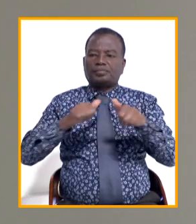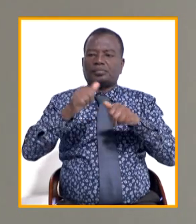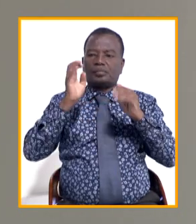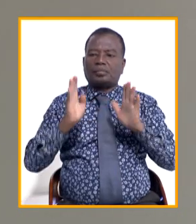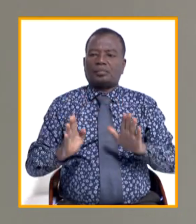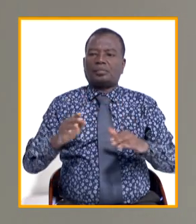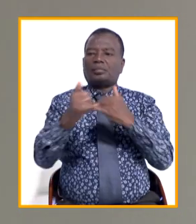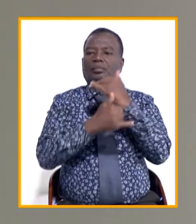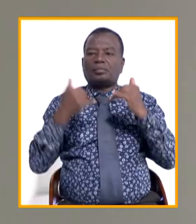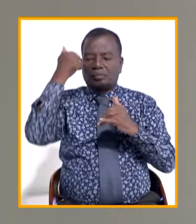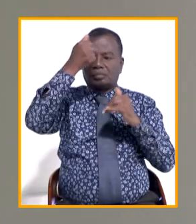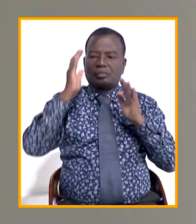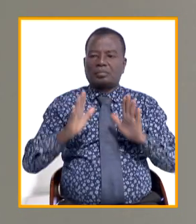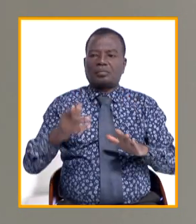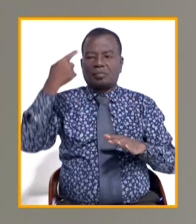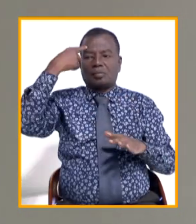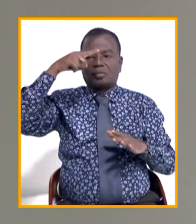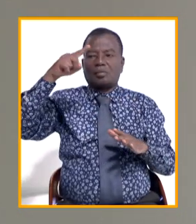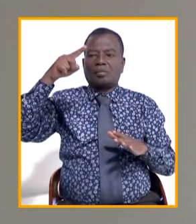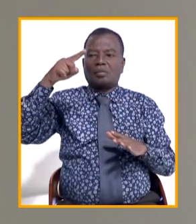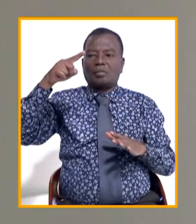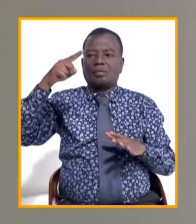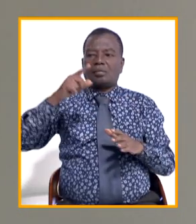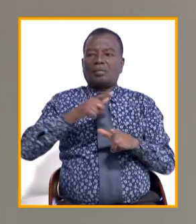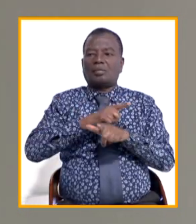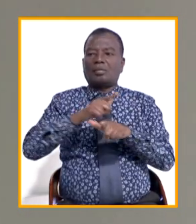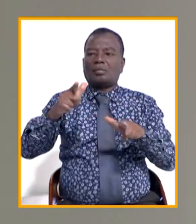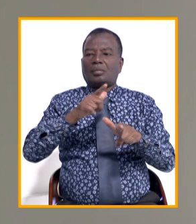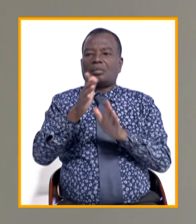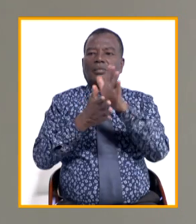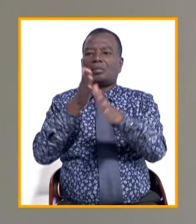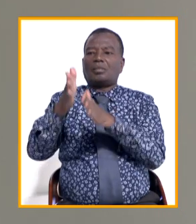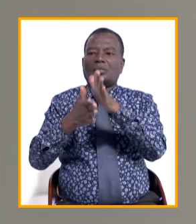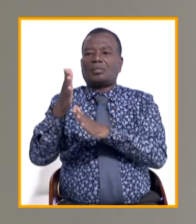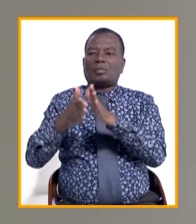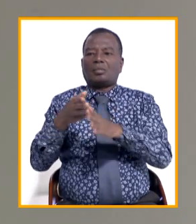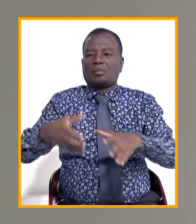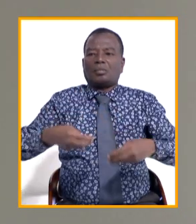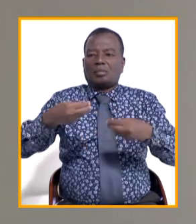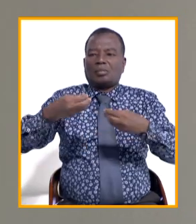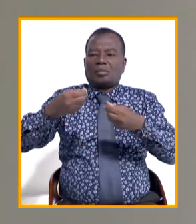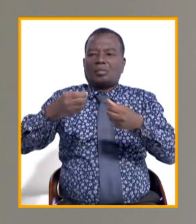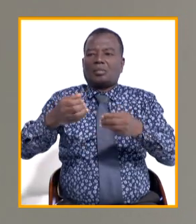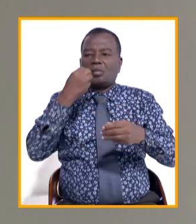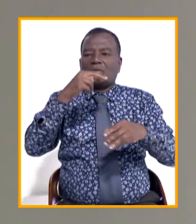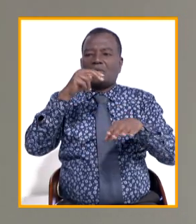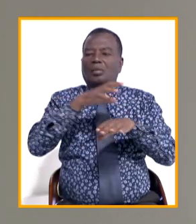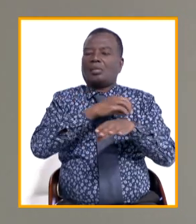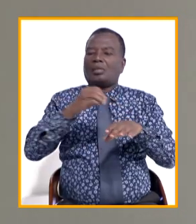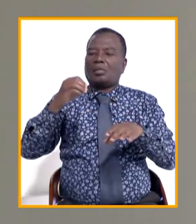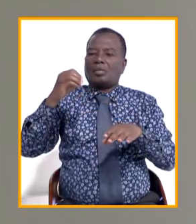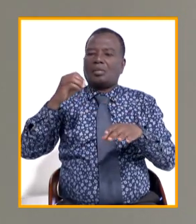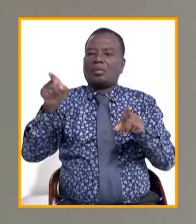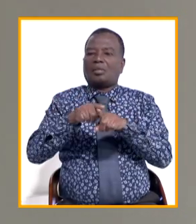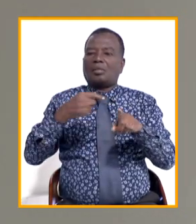agissante des pays africains pour une libre circulation des produits alimentaires, de sorte que,